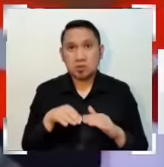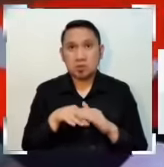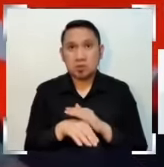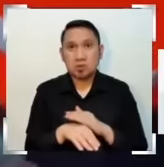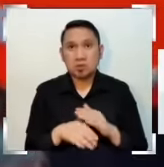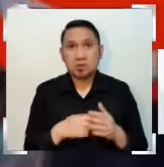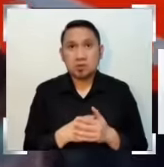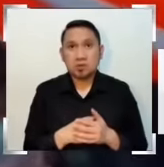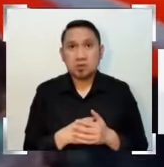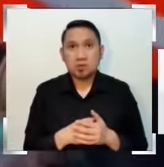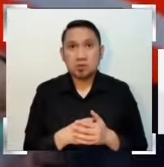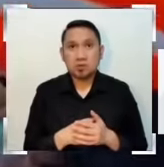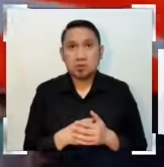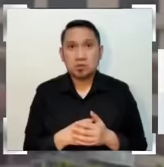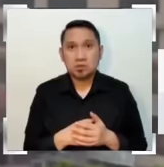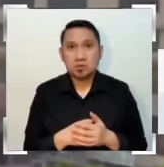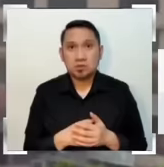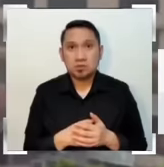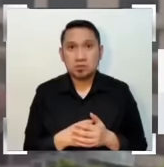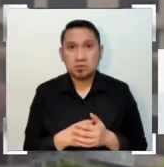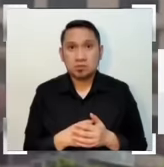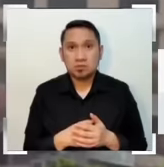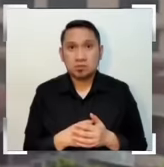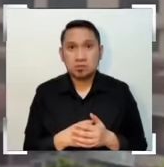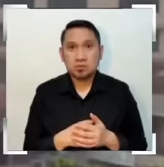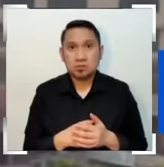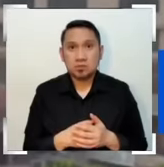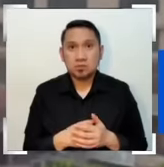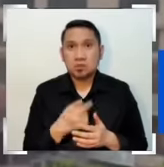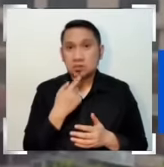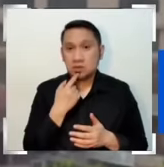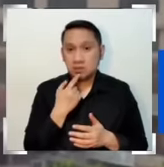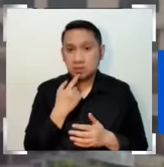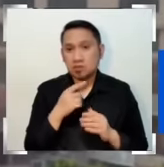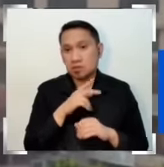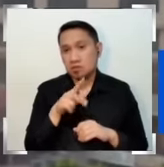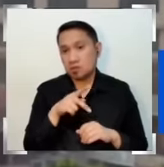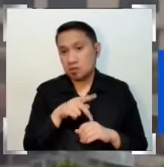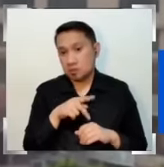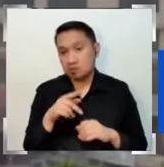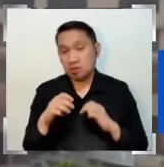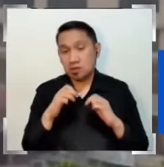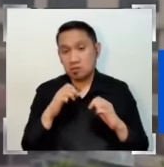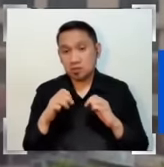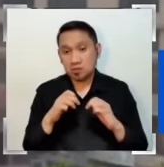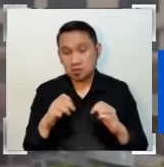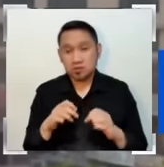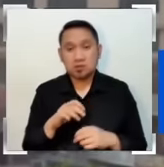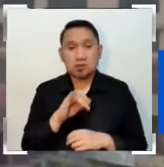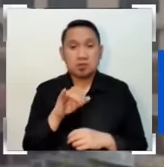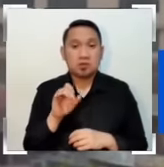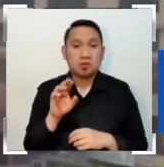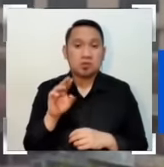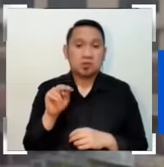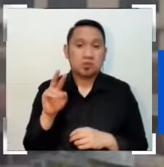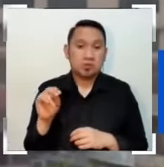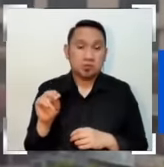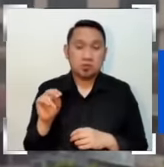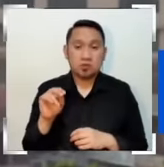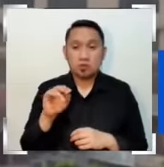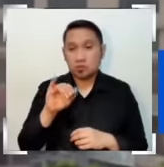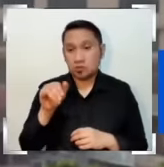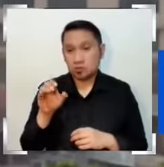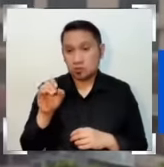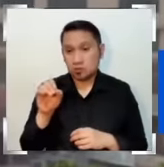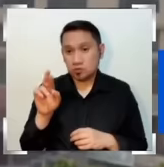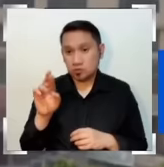Rafah crossing sa boundary ng Egypt. Ayon naman sa Philippine Embassy sa Jordan na siya may hawak ng mga Filipino sa Gaza Strip, sila man ay naghihintay